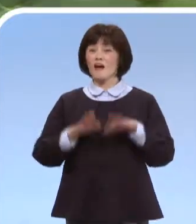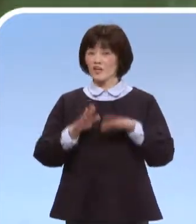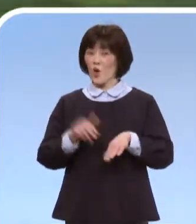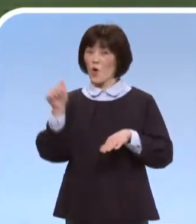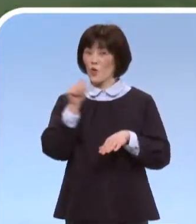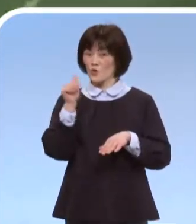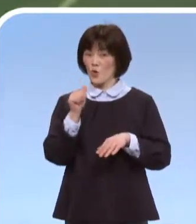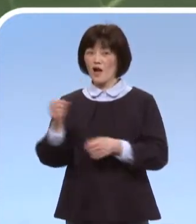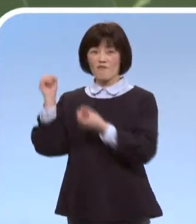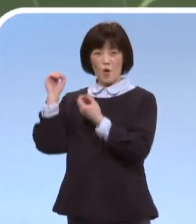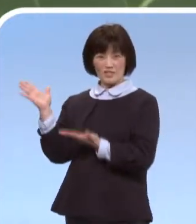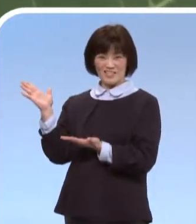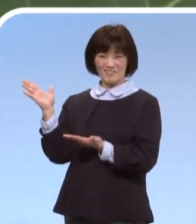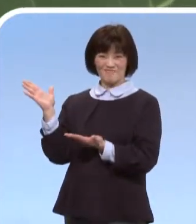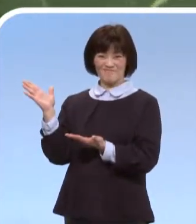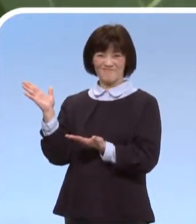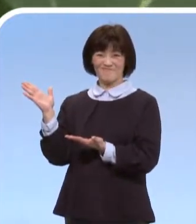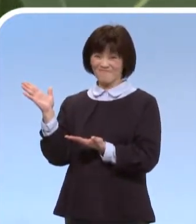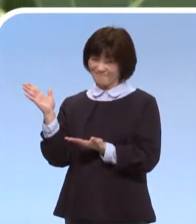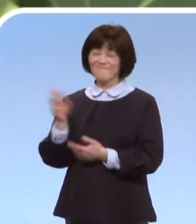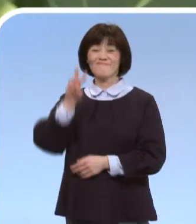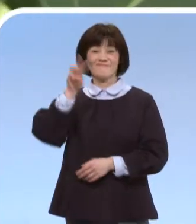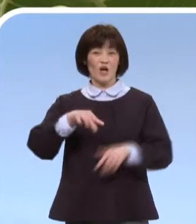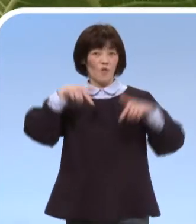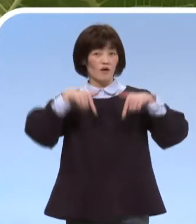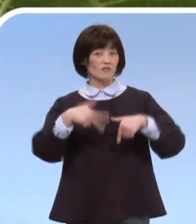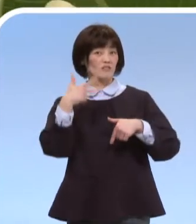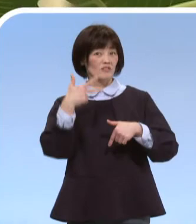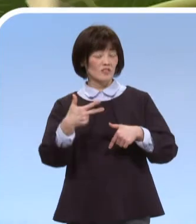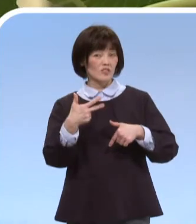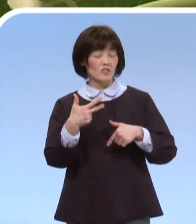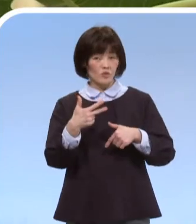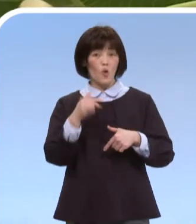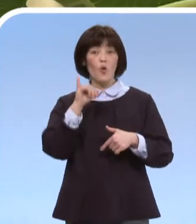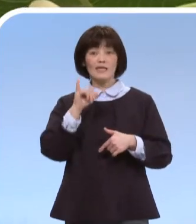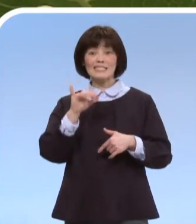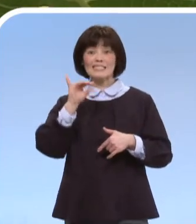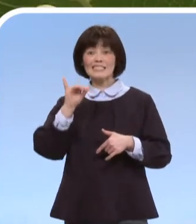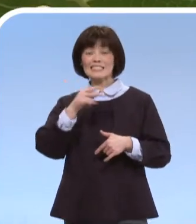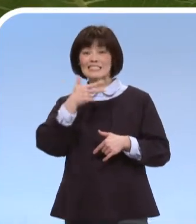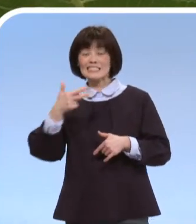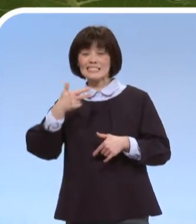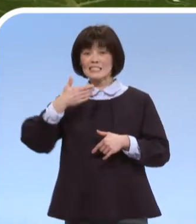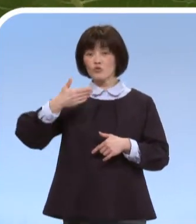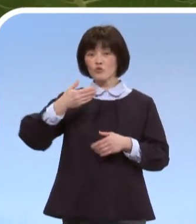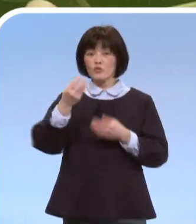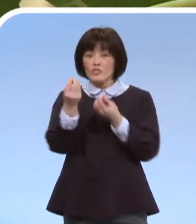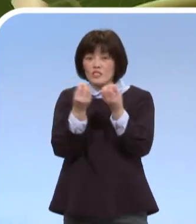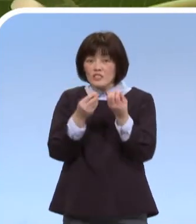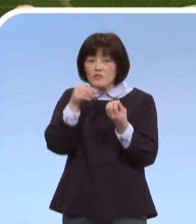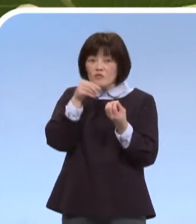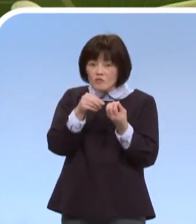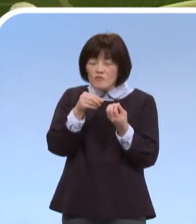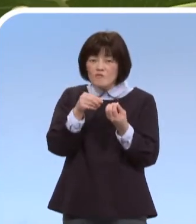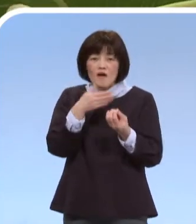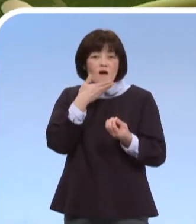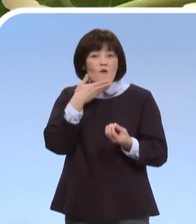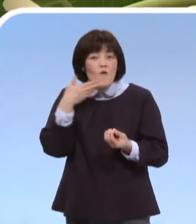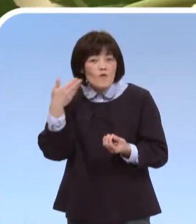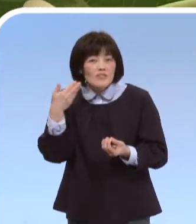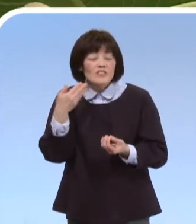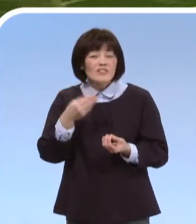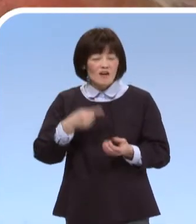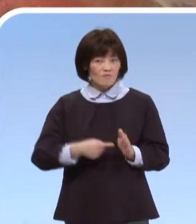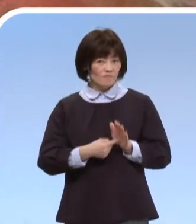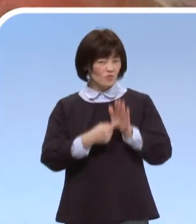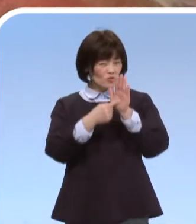今週の話題はイチジク。中でも川西市のイチジクは味と香りの良さからブランド化され、